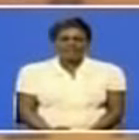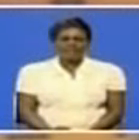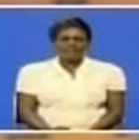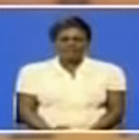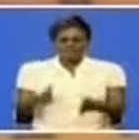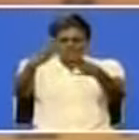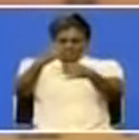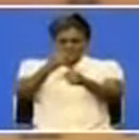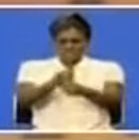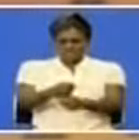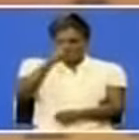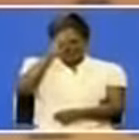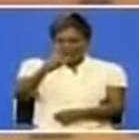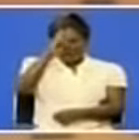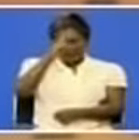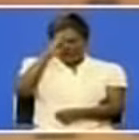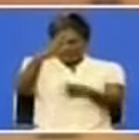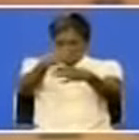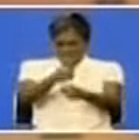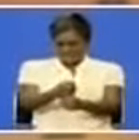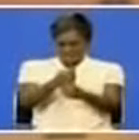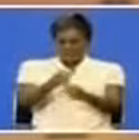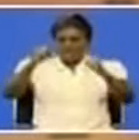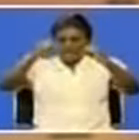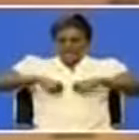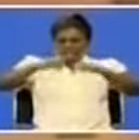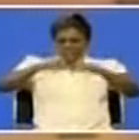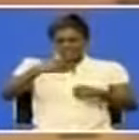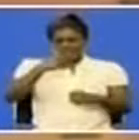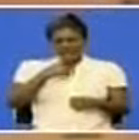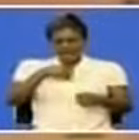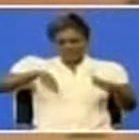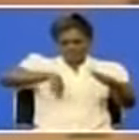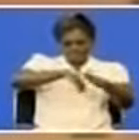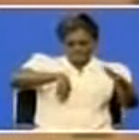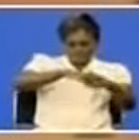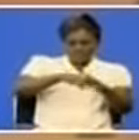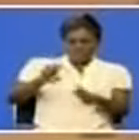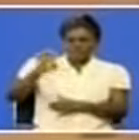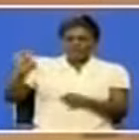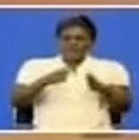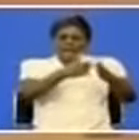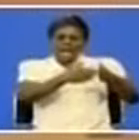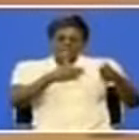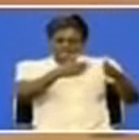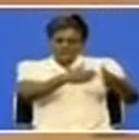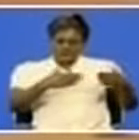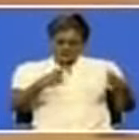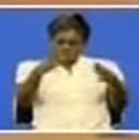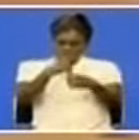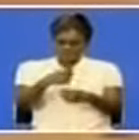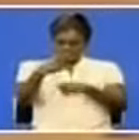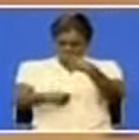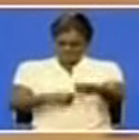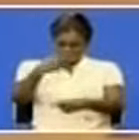Na kampuni ya bahati nasibu ya humu nchini SportPesa imetia kandarasi na klabu ya kandanda ya Uingereza Arsenal na kuwa kampuni ambayo